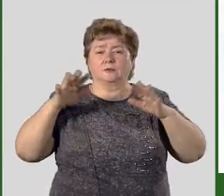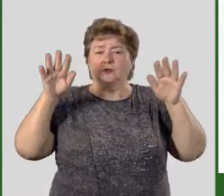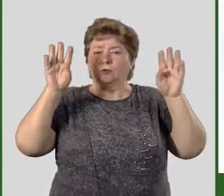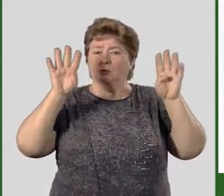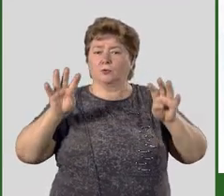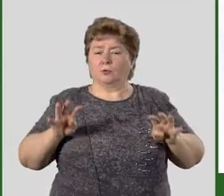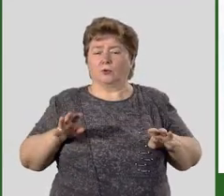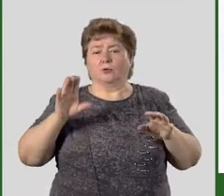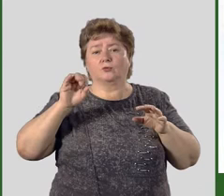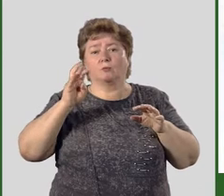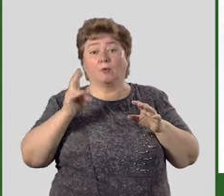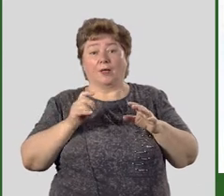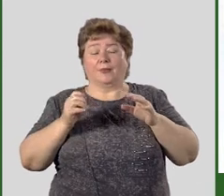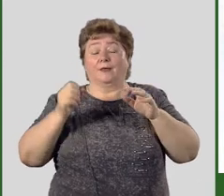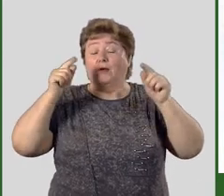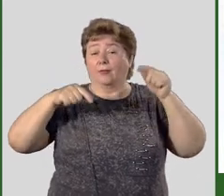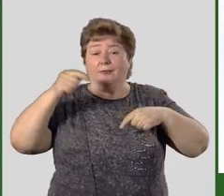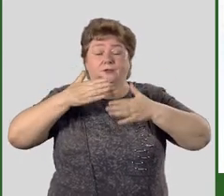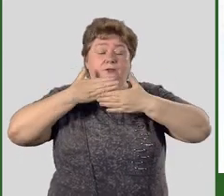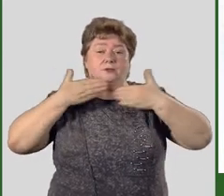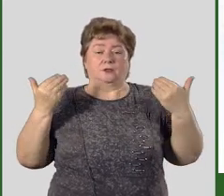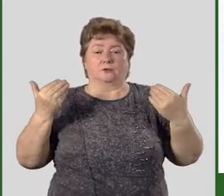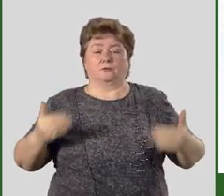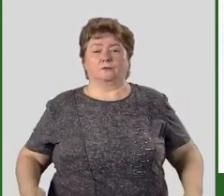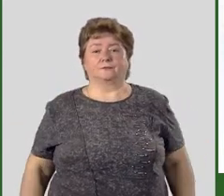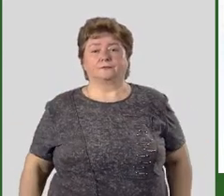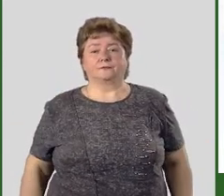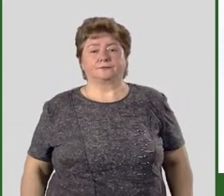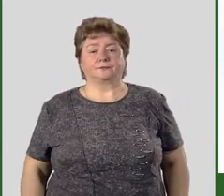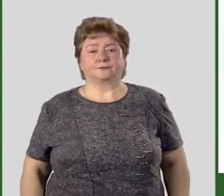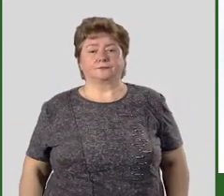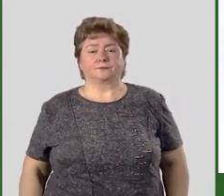туманы, но дожди не выпадают.